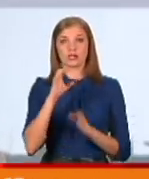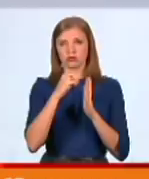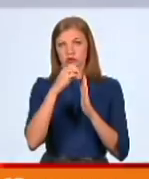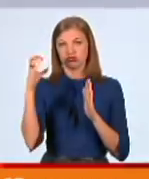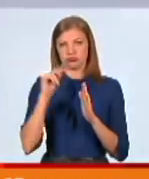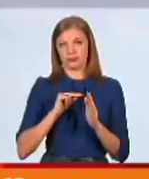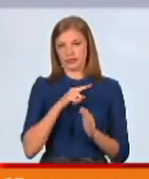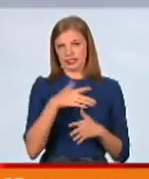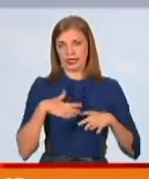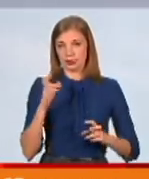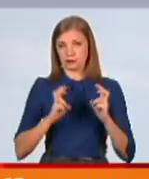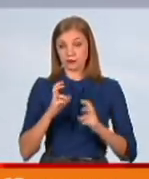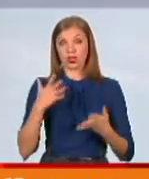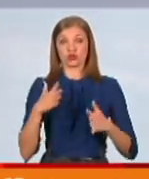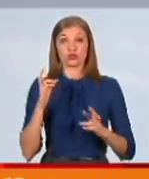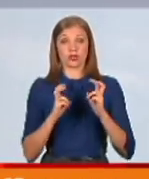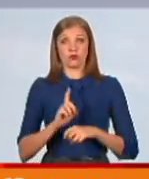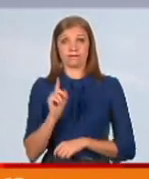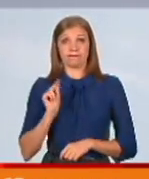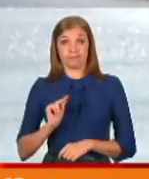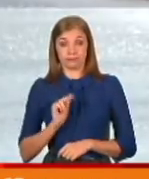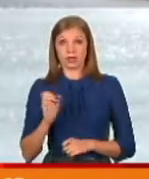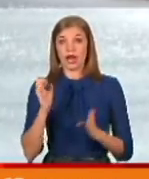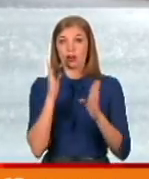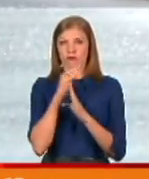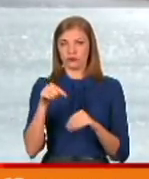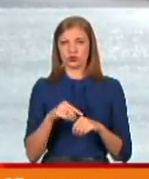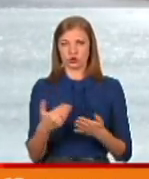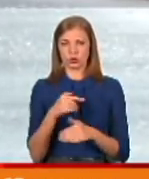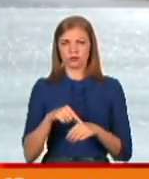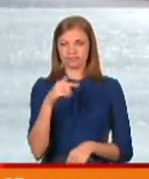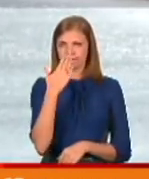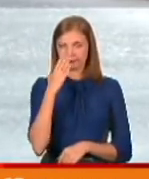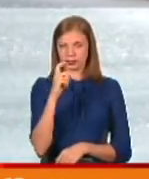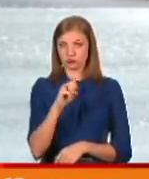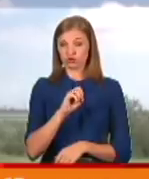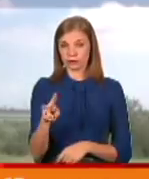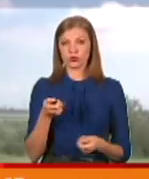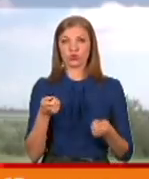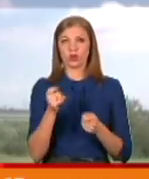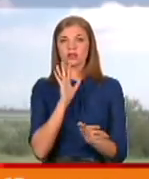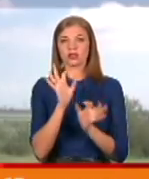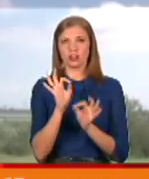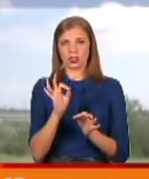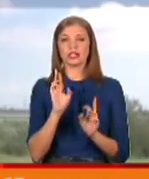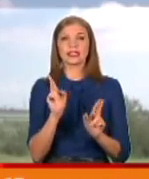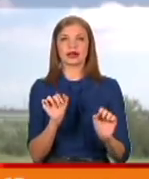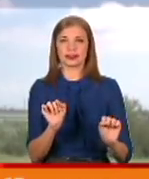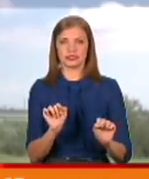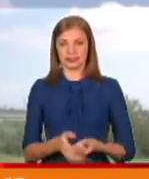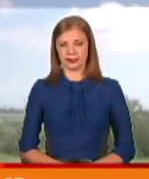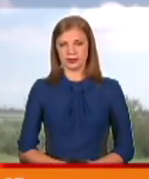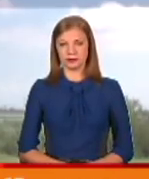димітиме кримський титан. Якщо завод запрацює, а в повітрі люди знову відчують хімікати, урядники радять, як